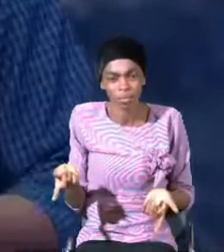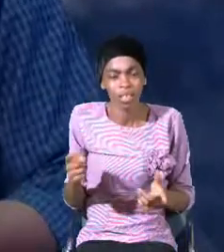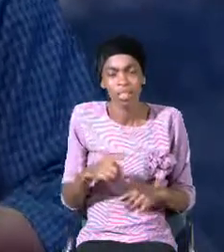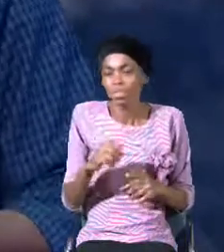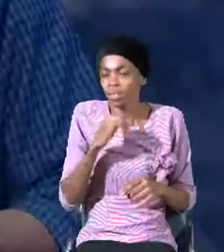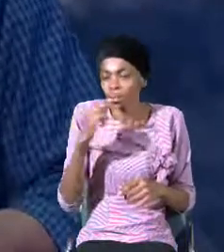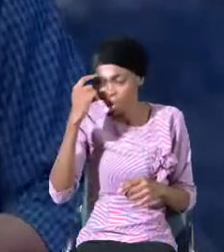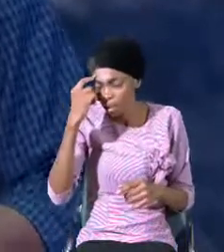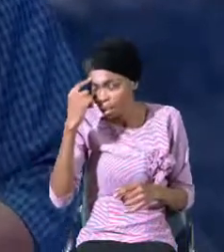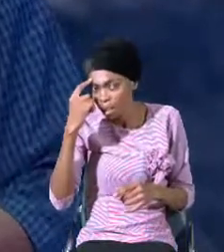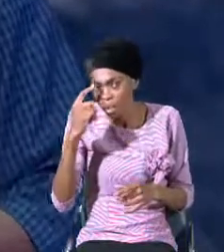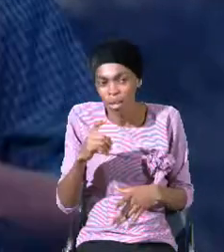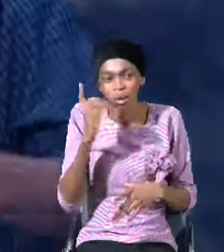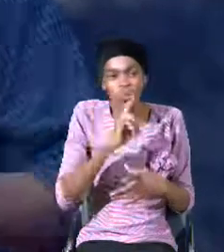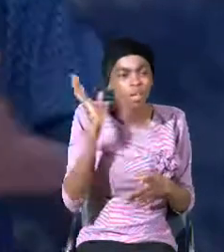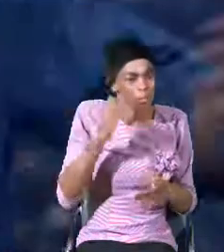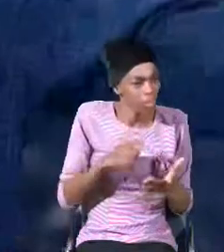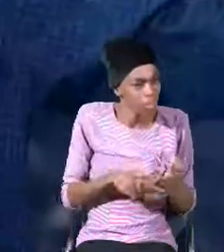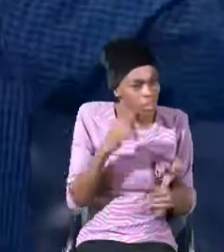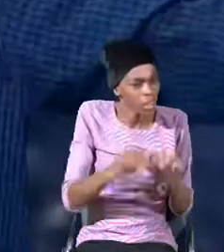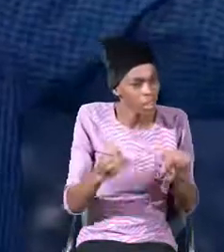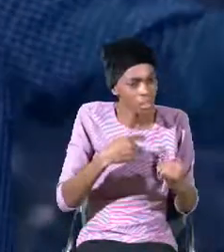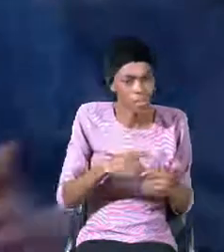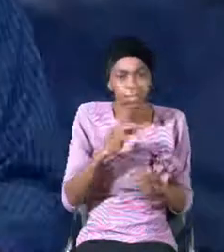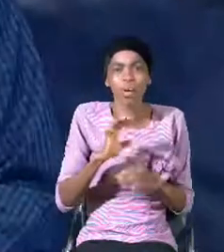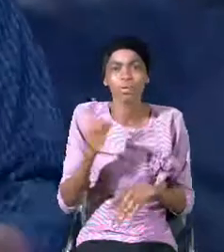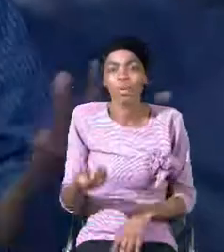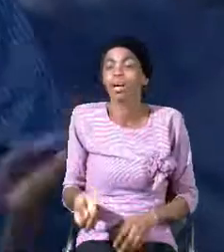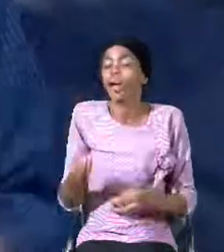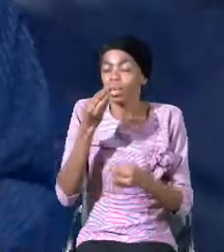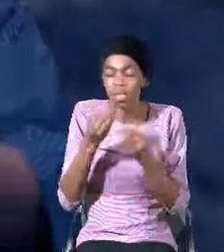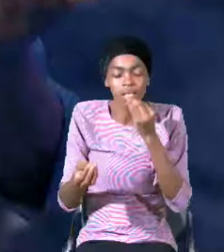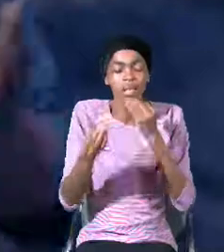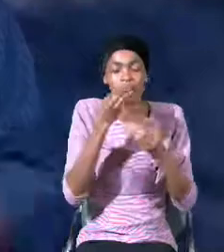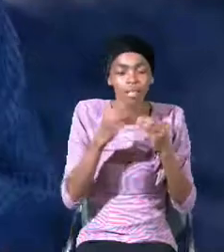Où est-ce que ça me conduit si je mange tout cela? Et